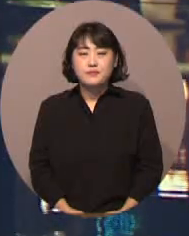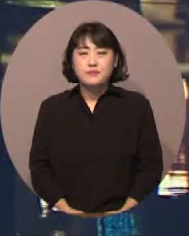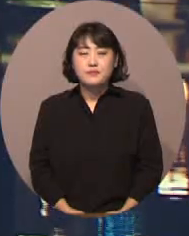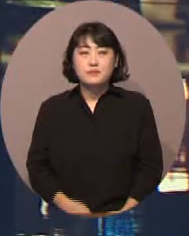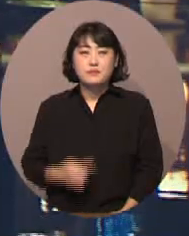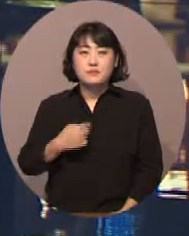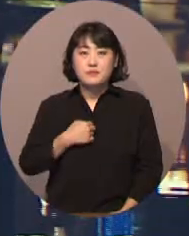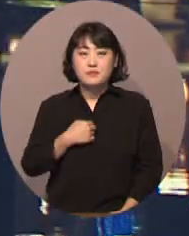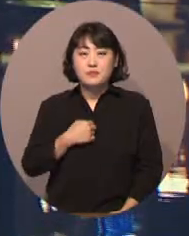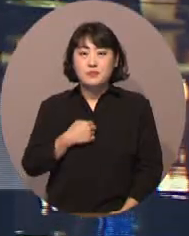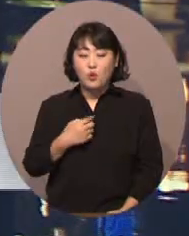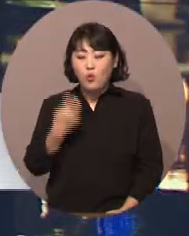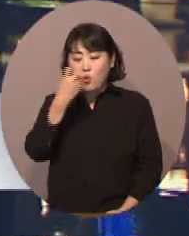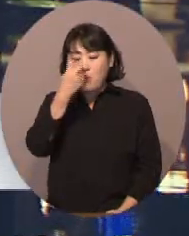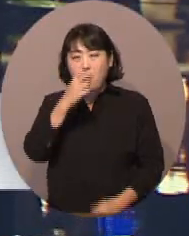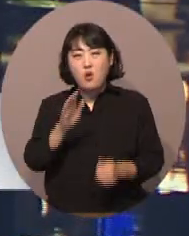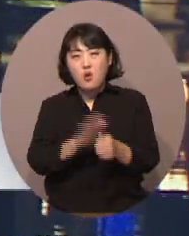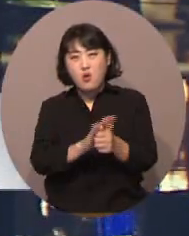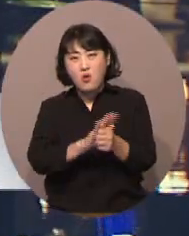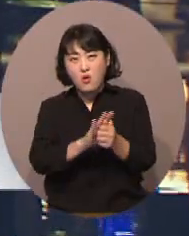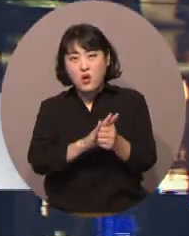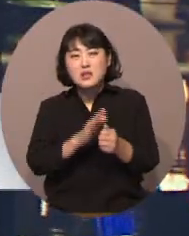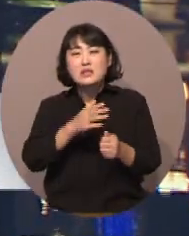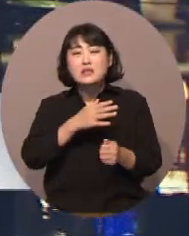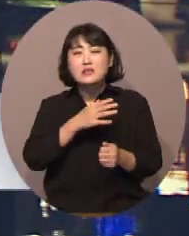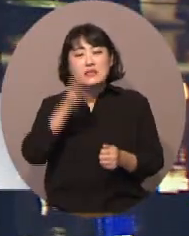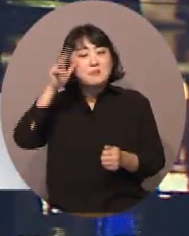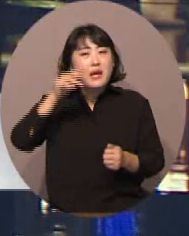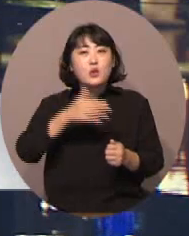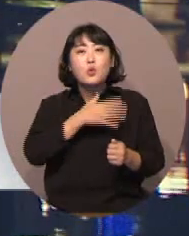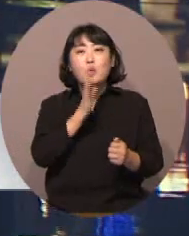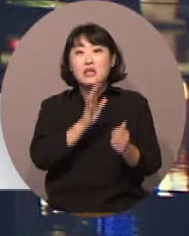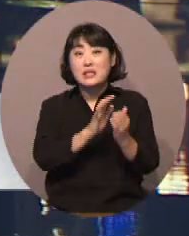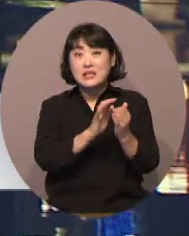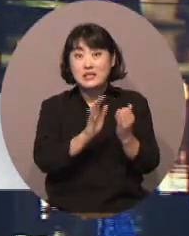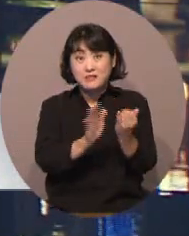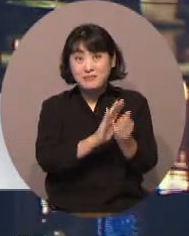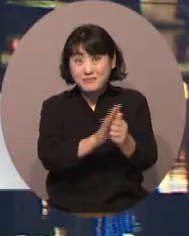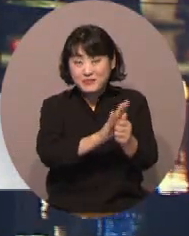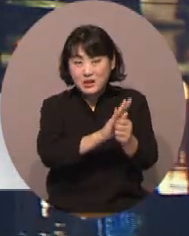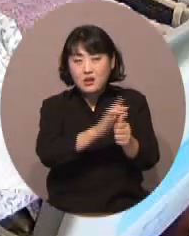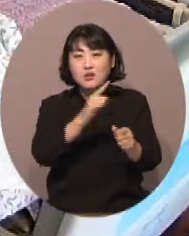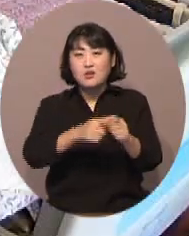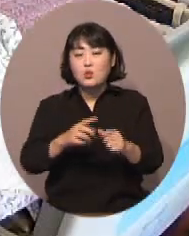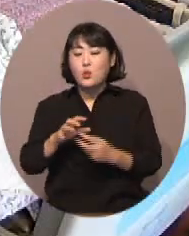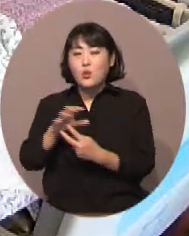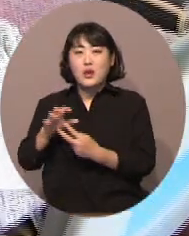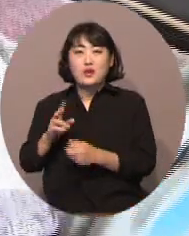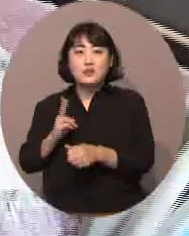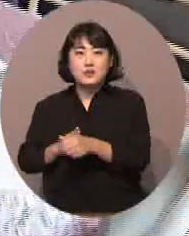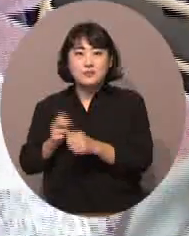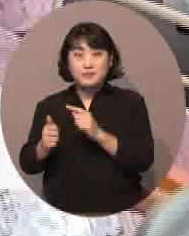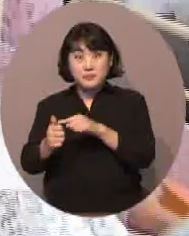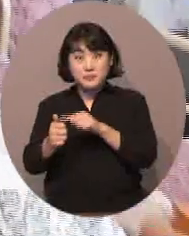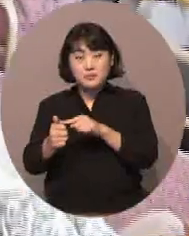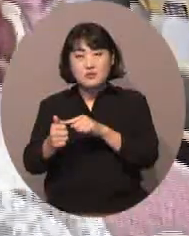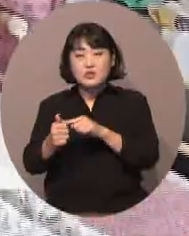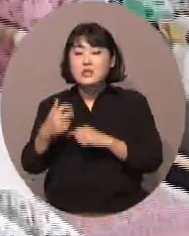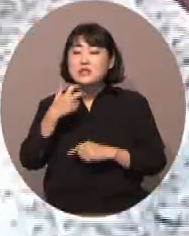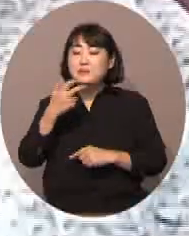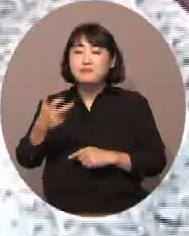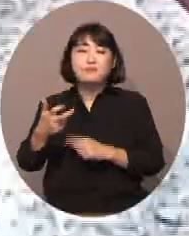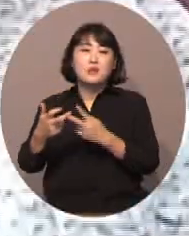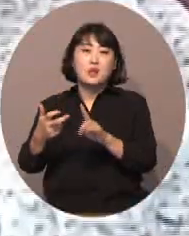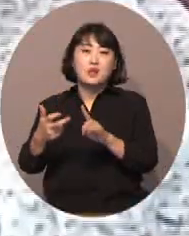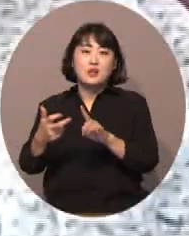자신이 돌던 돌보던 치매 노인을 상습적으로 폭행한 혐의로 기소돼 일심에서 징역 1년의 실형을 선고받은 70대